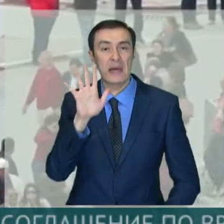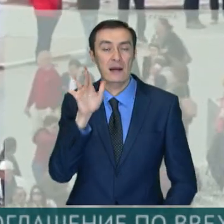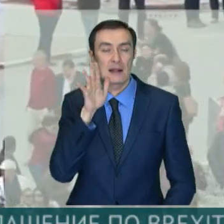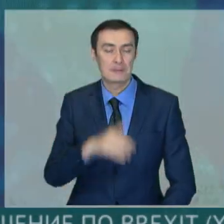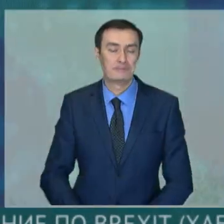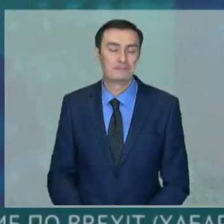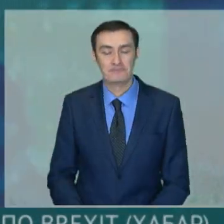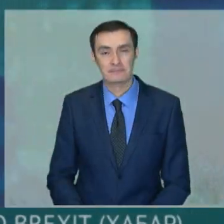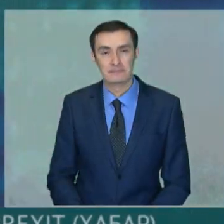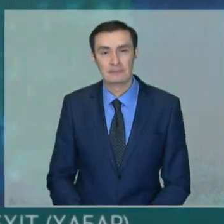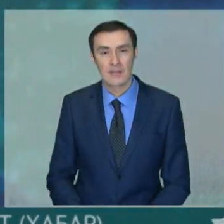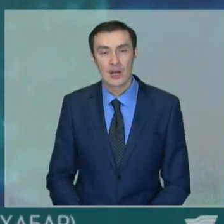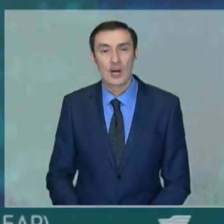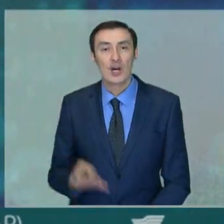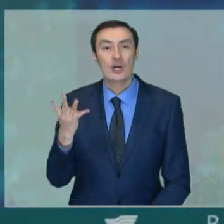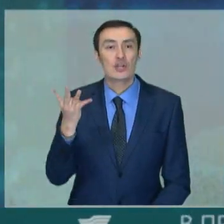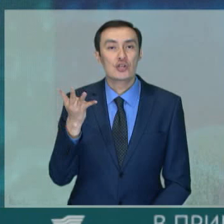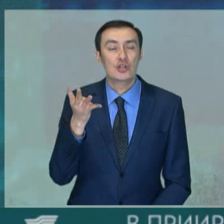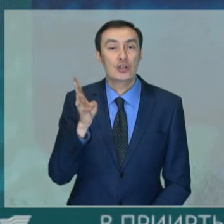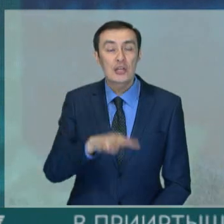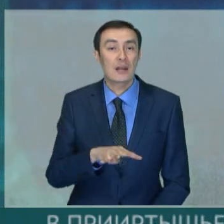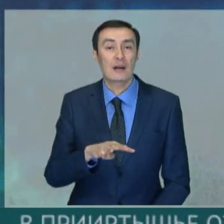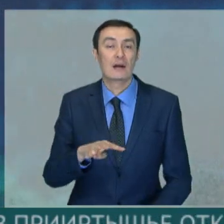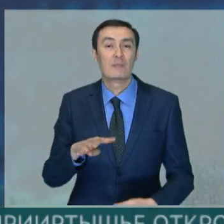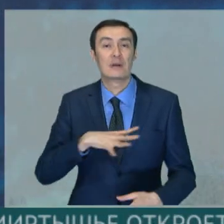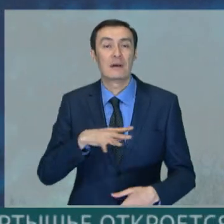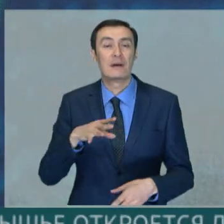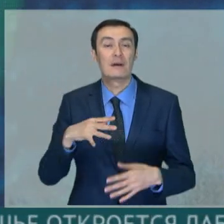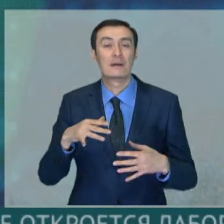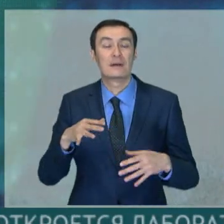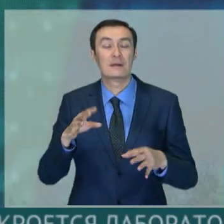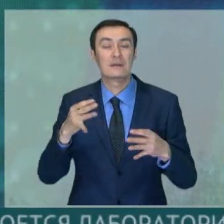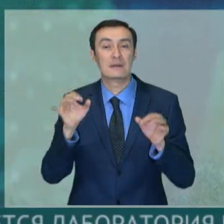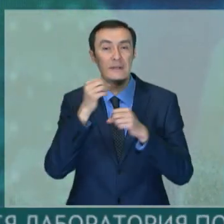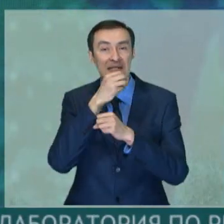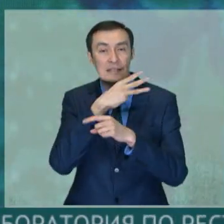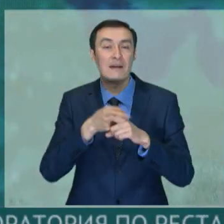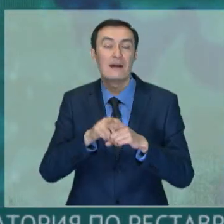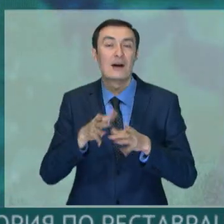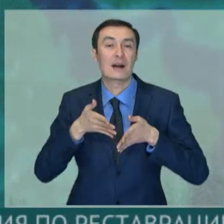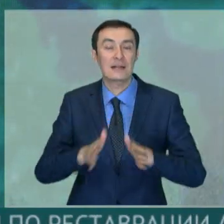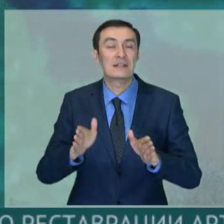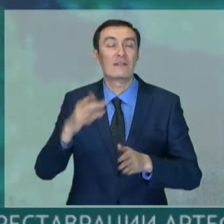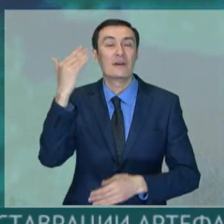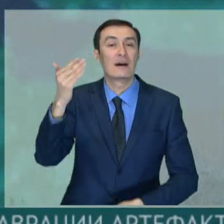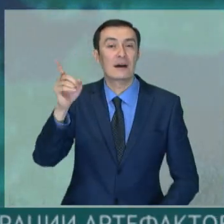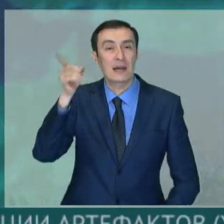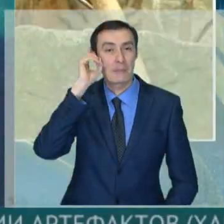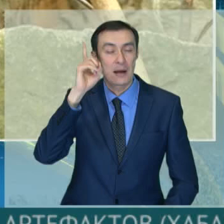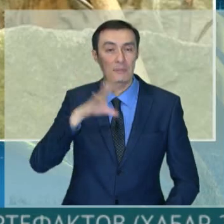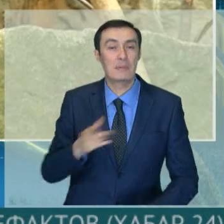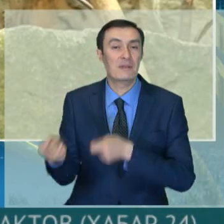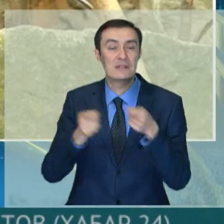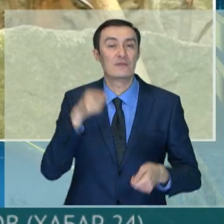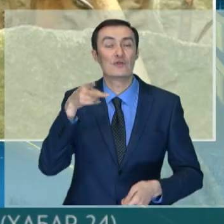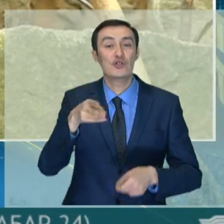5 лет. 4 полосатых детеныша пополнили семью суматранских тигров в берлинском зоопарке. Родителей привезли в